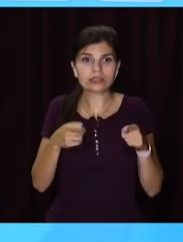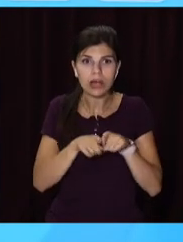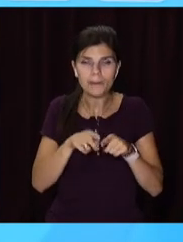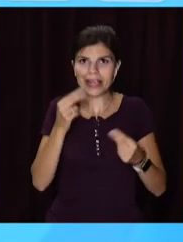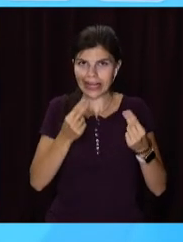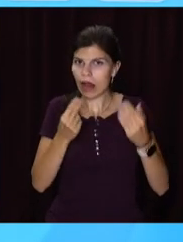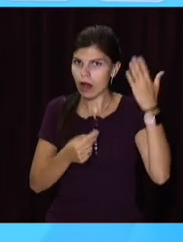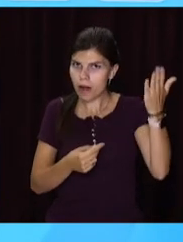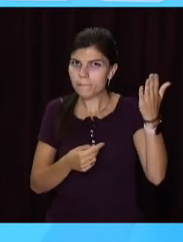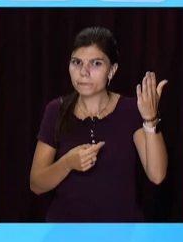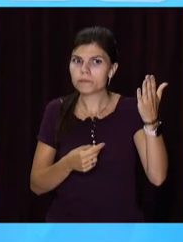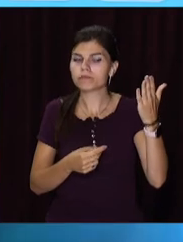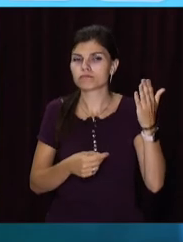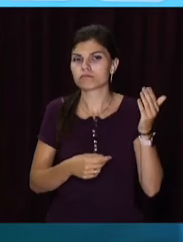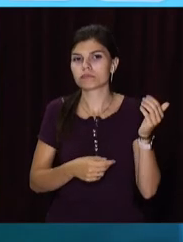іграками,